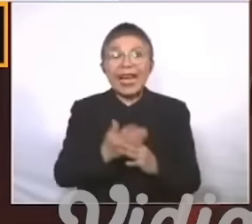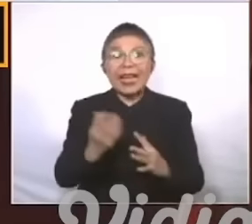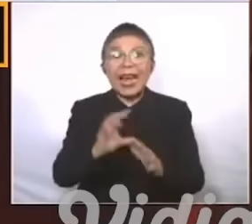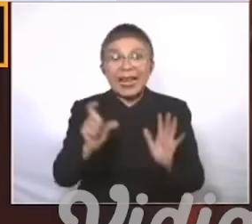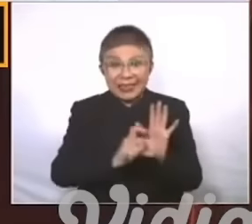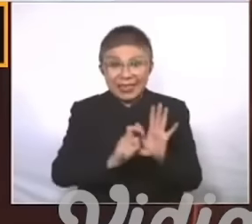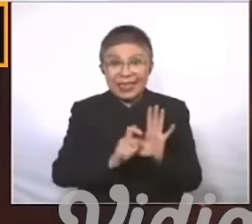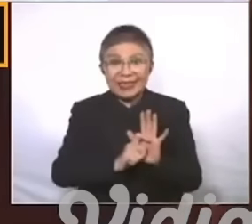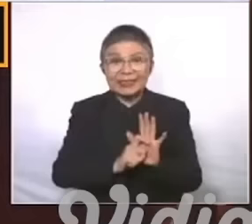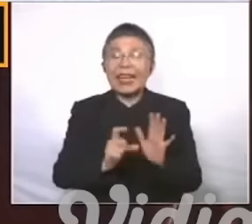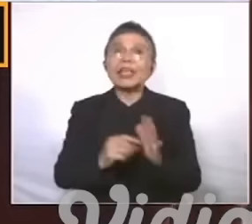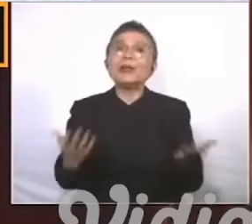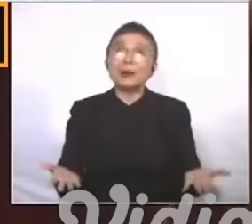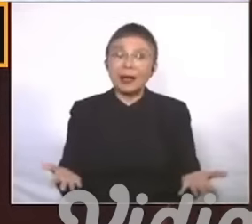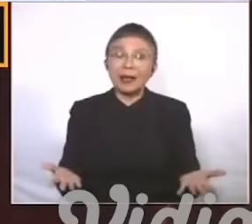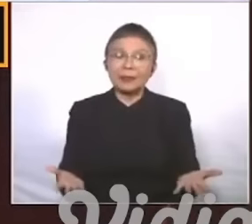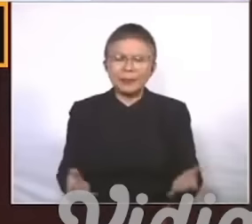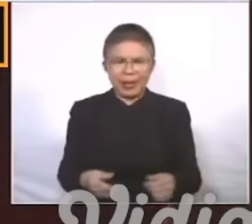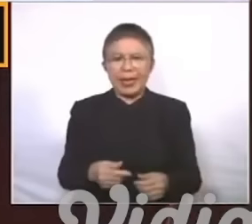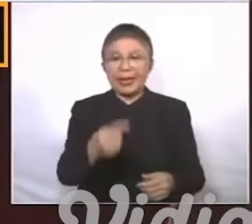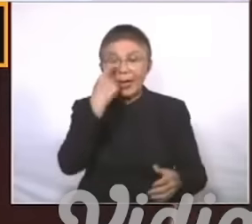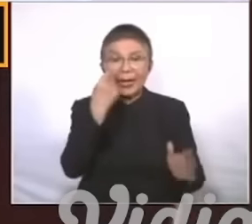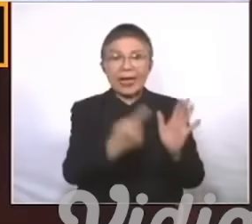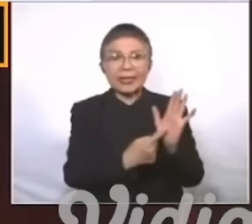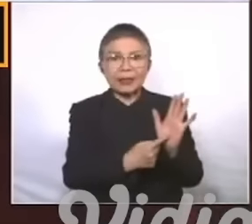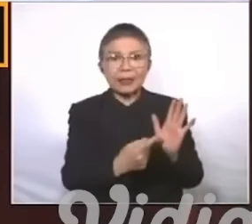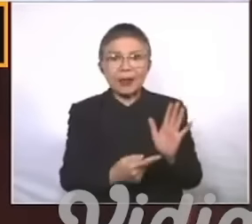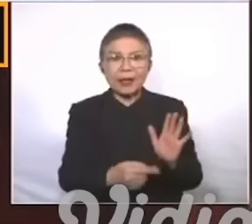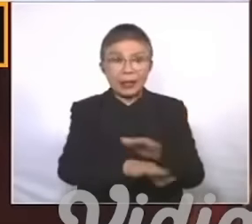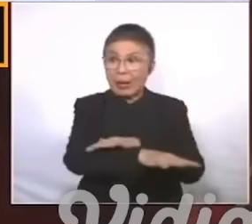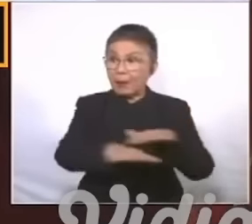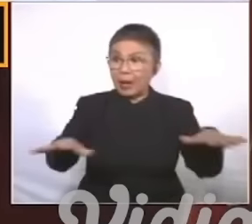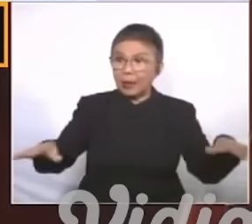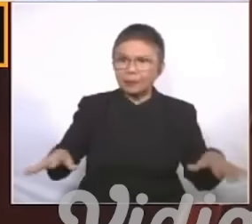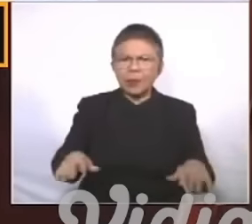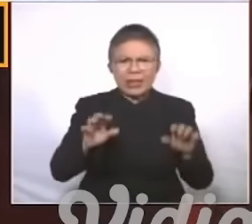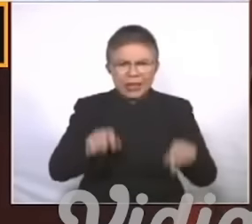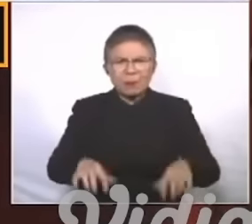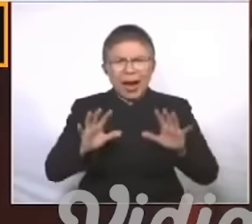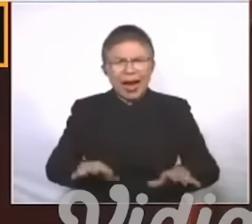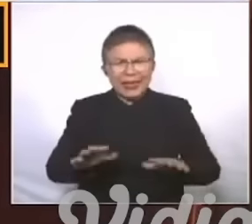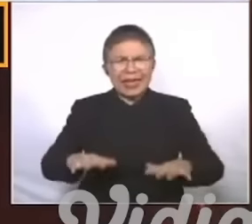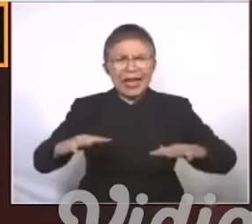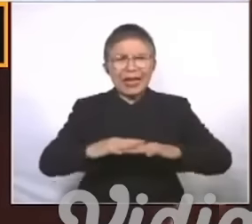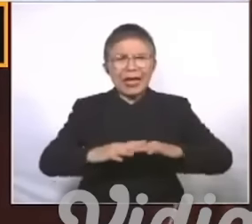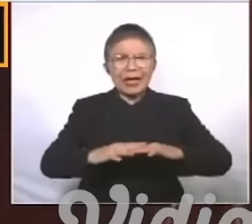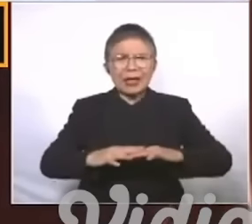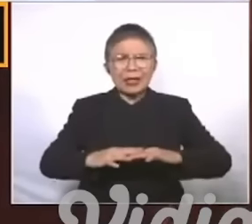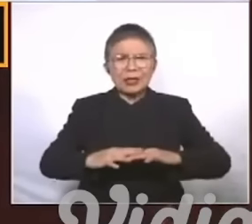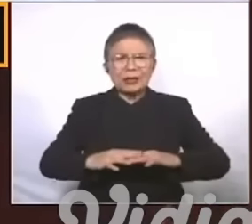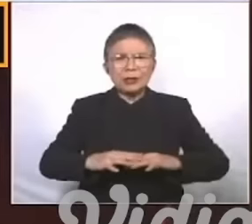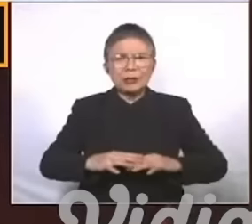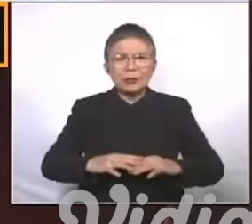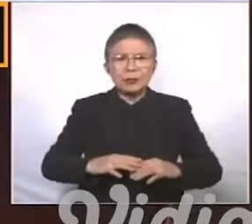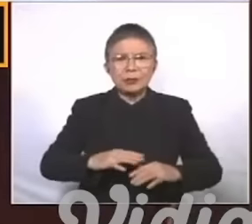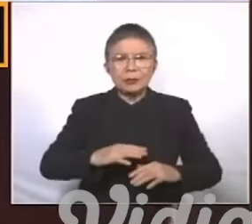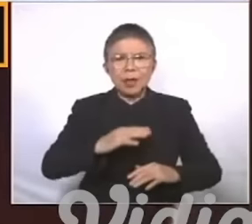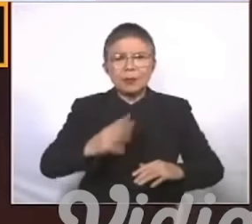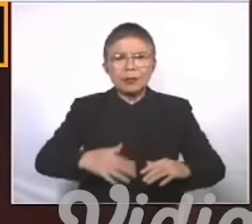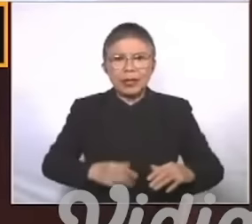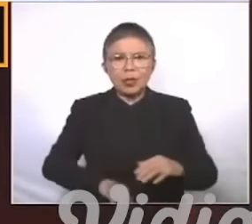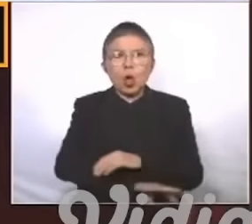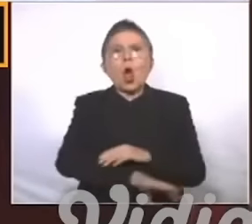caranya tentu kita lihat fakta yang ada di lapangan. Betapa sekarang ini banyak lahan itu diperoleh secara kolusi